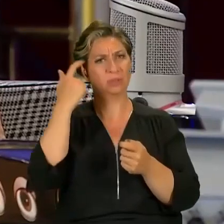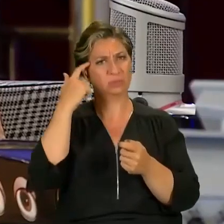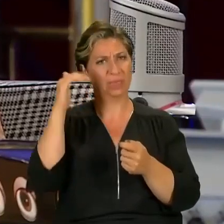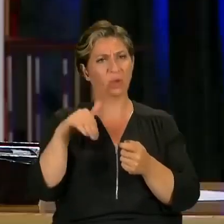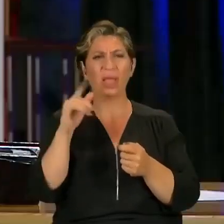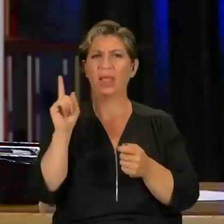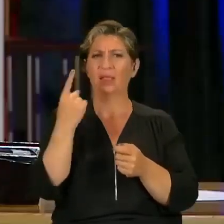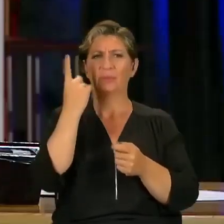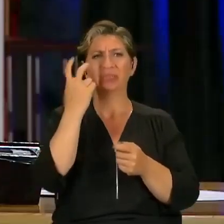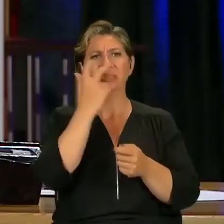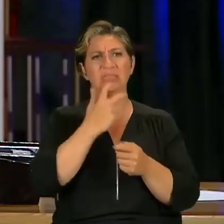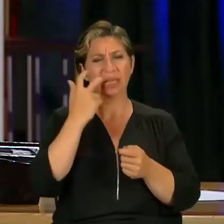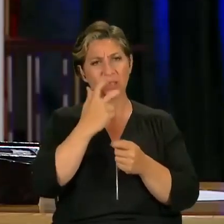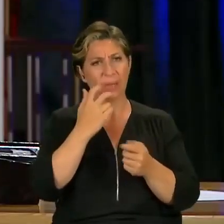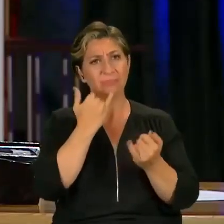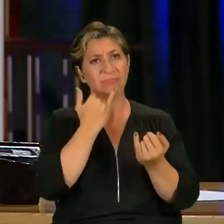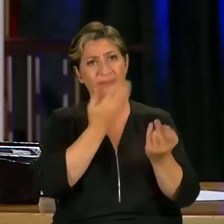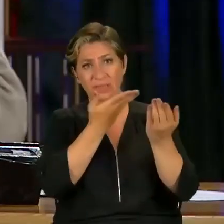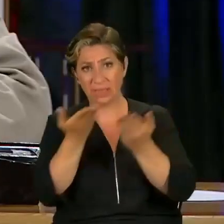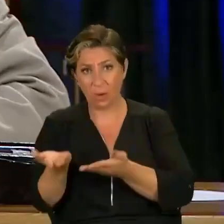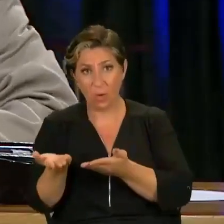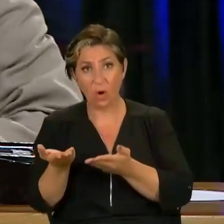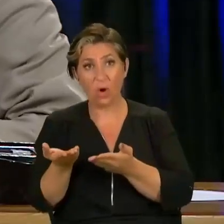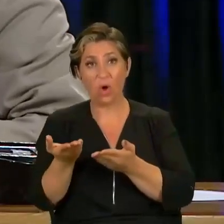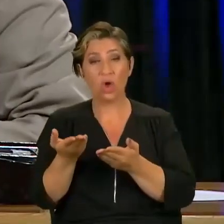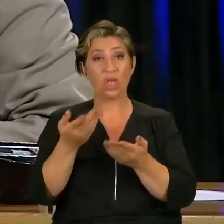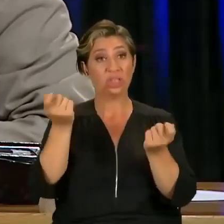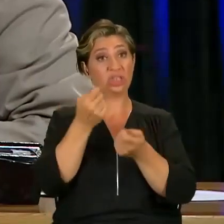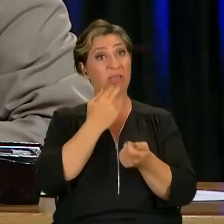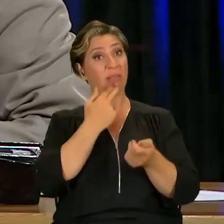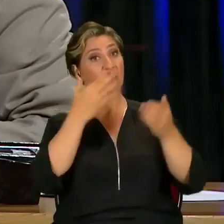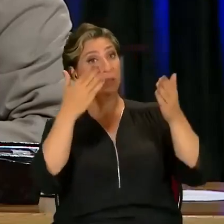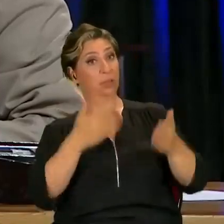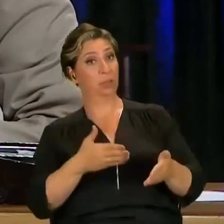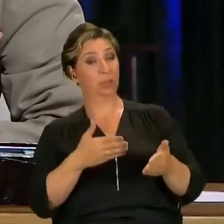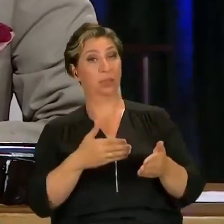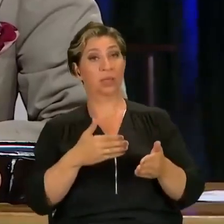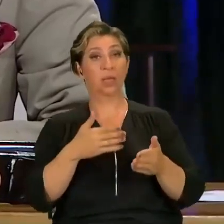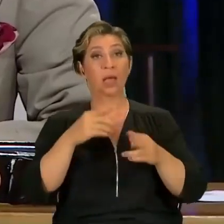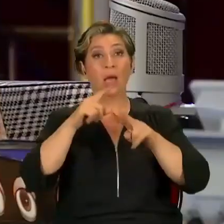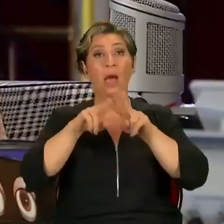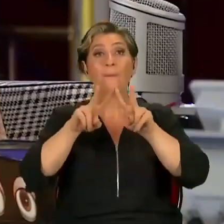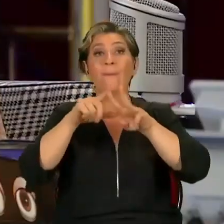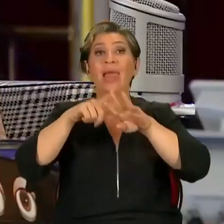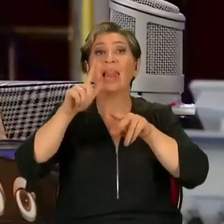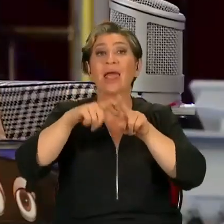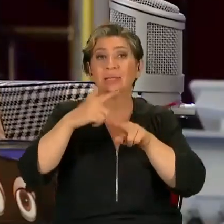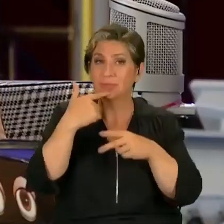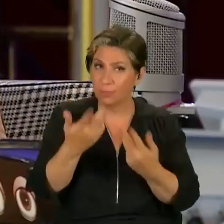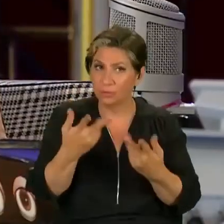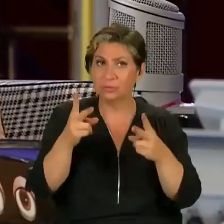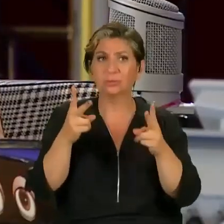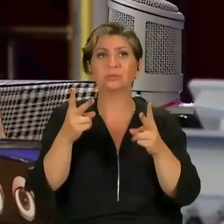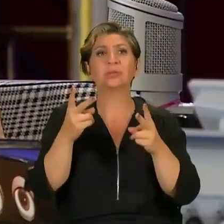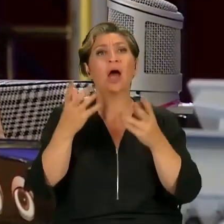başıma geliyor. İlk defa bir sanatkarı konuk ediyorum. İş kadını. Amele de diyebiliriz. Ay canım.